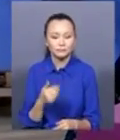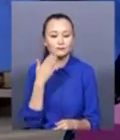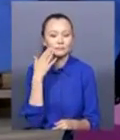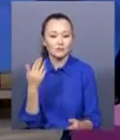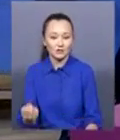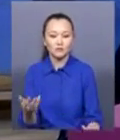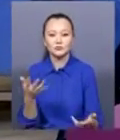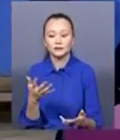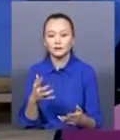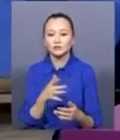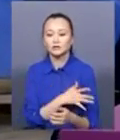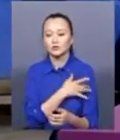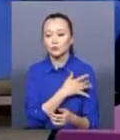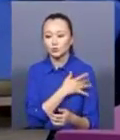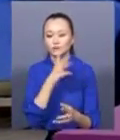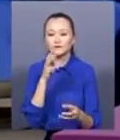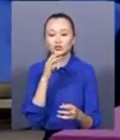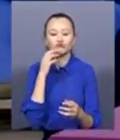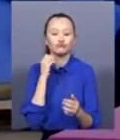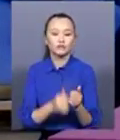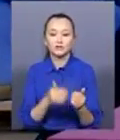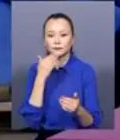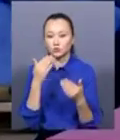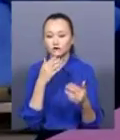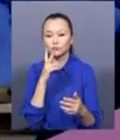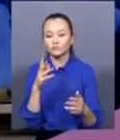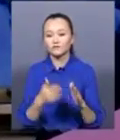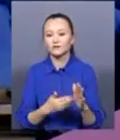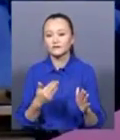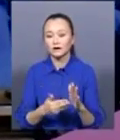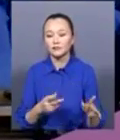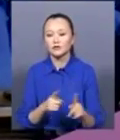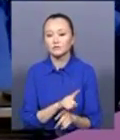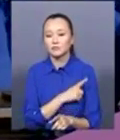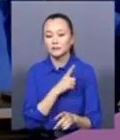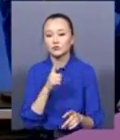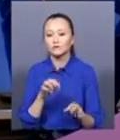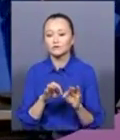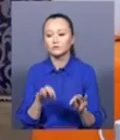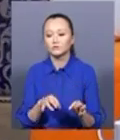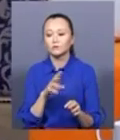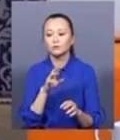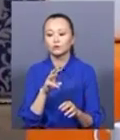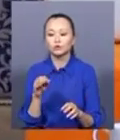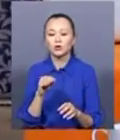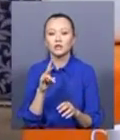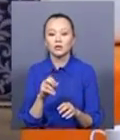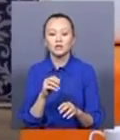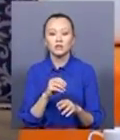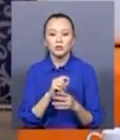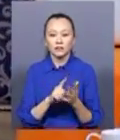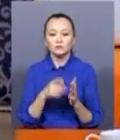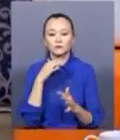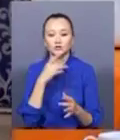а о каких именно услугах чаще всего спрашивают те, кто вызывают таких мастеров? Мужа на час мы еще поговорим. Я думаю, вы расскажете